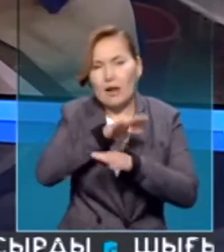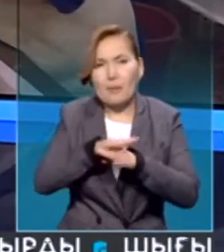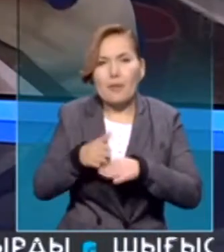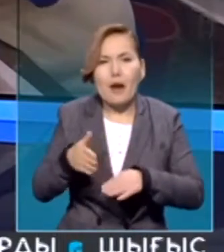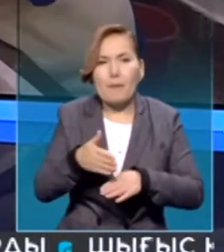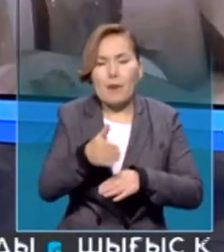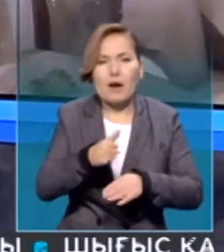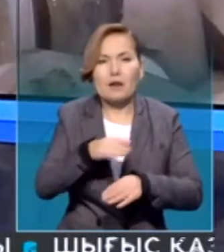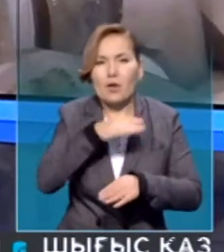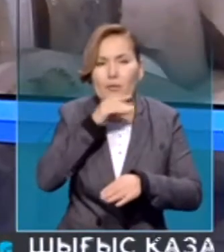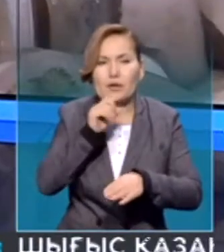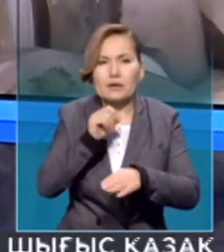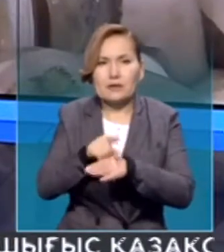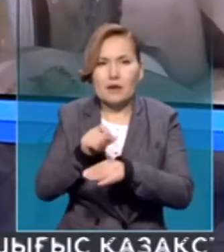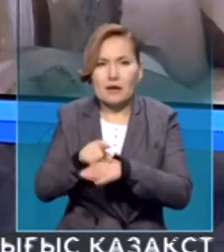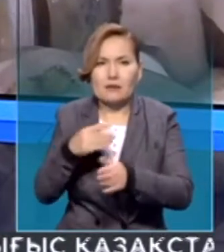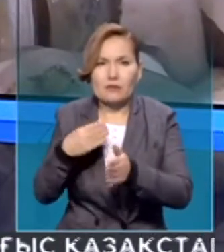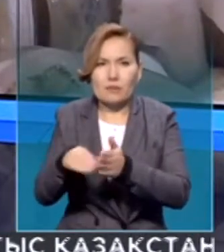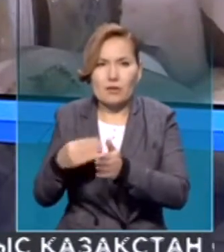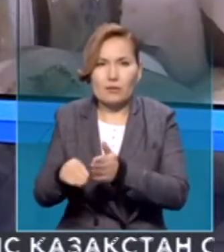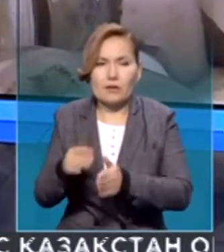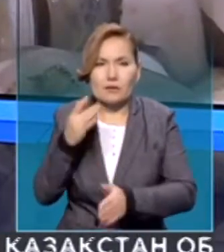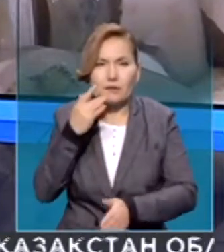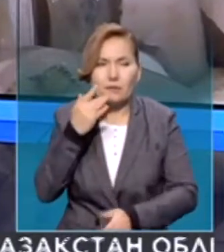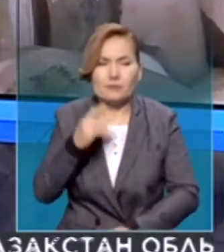балық өнімдеріне тапсырыс бере бастаған.